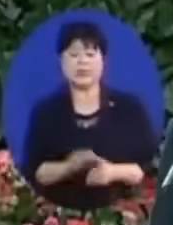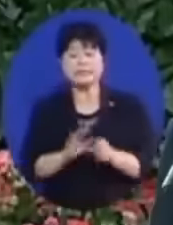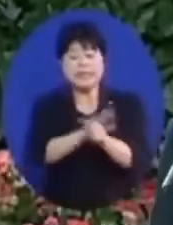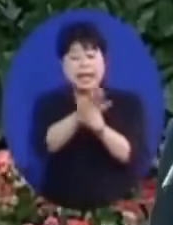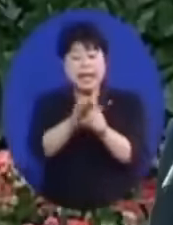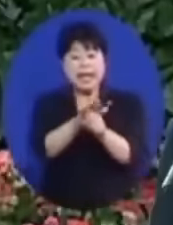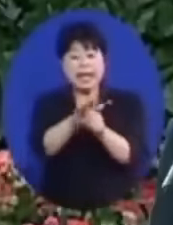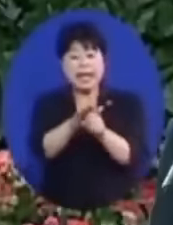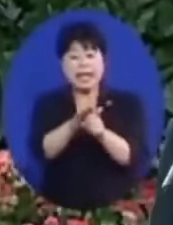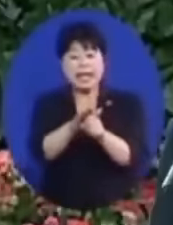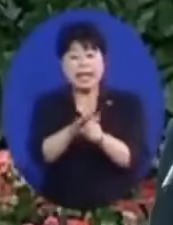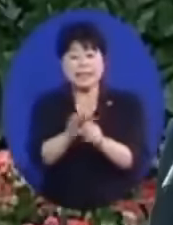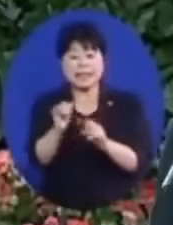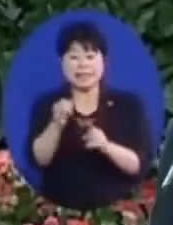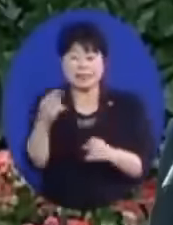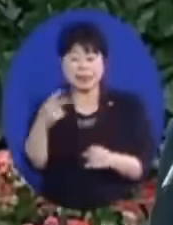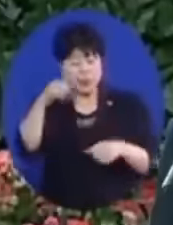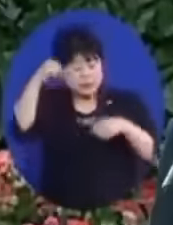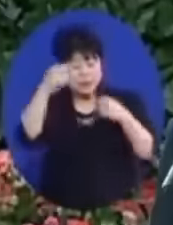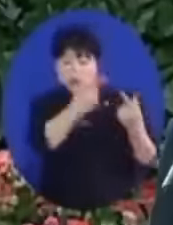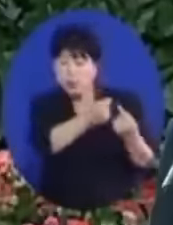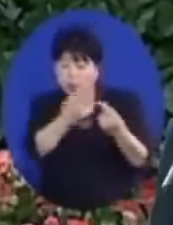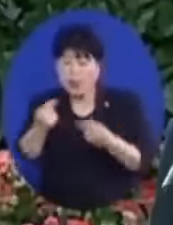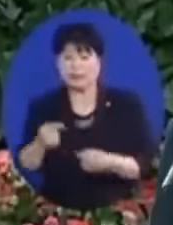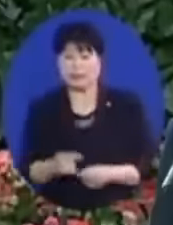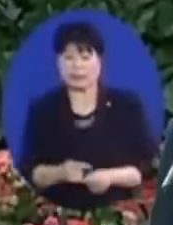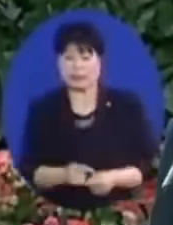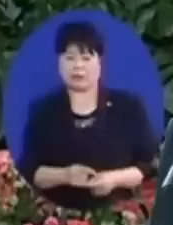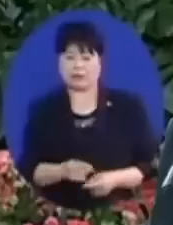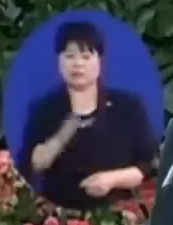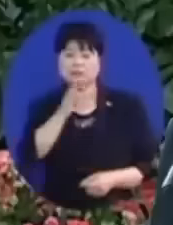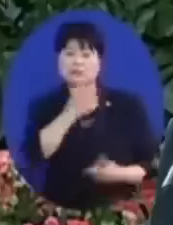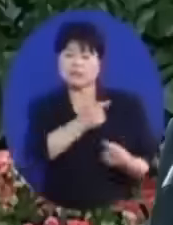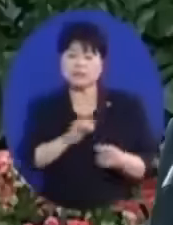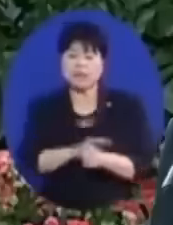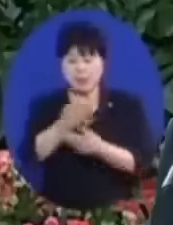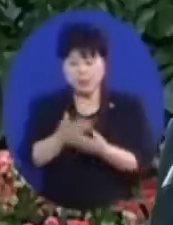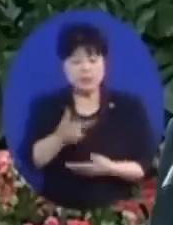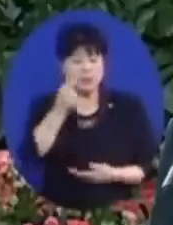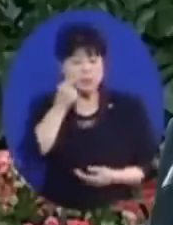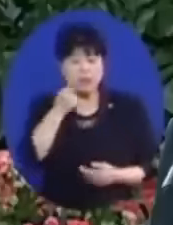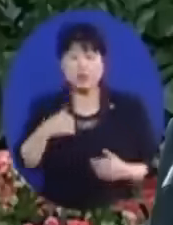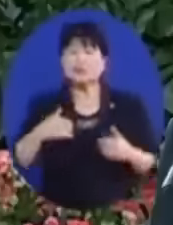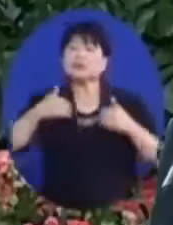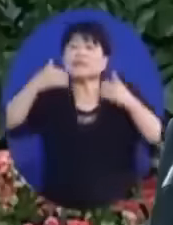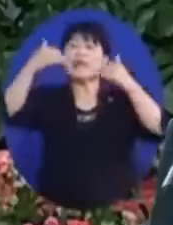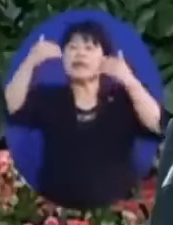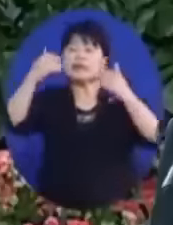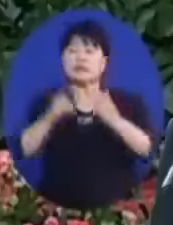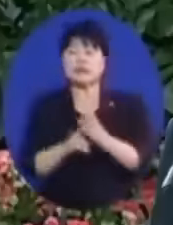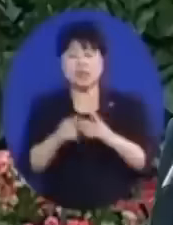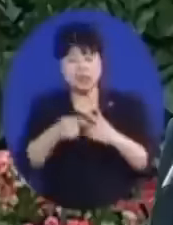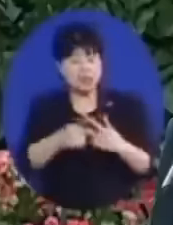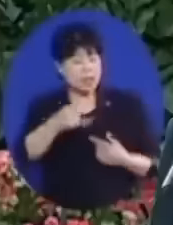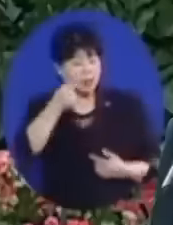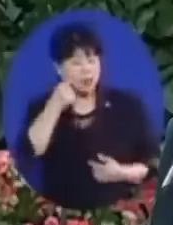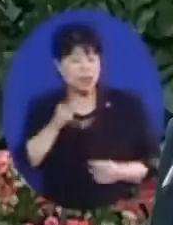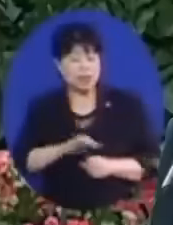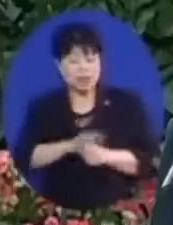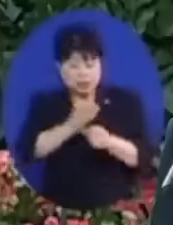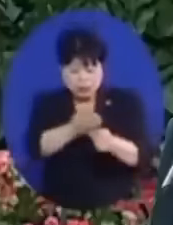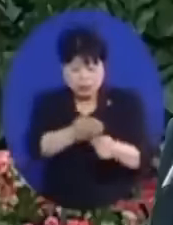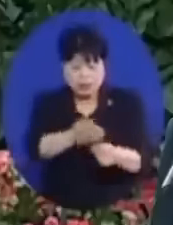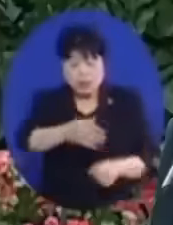사랑은 사람뿐 아니라 짐승에게도 큰 영향을 줍니다. 사랑받지 못하고 자란 사람은 이해하고 동정하는